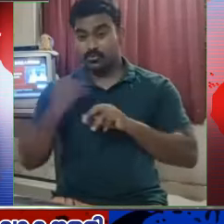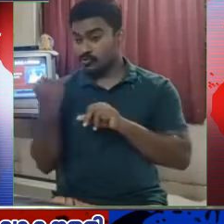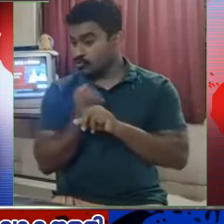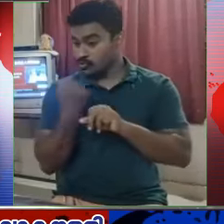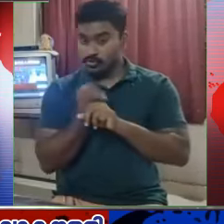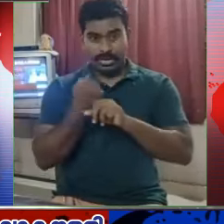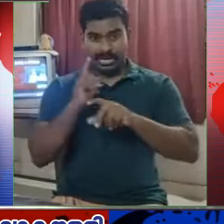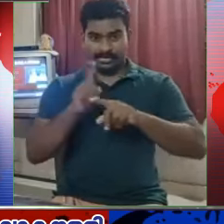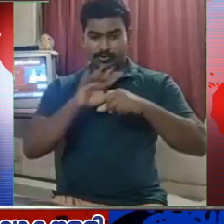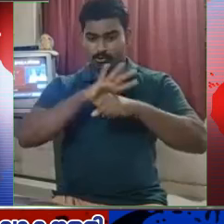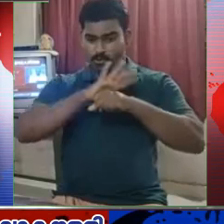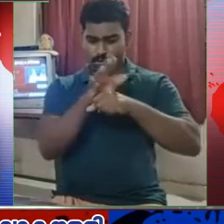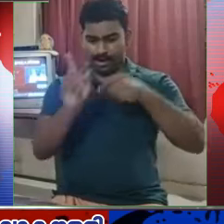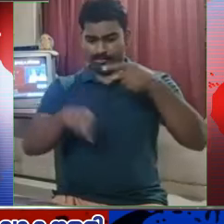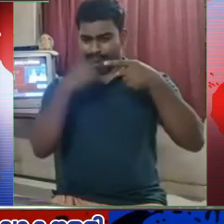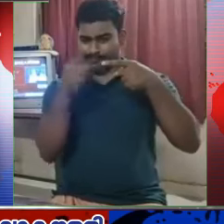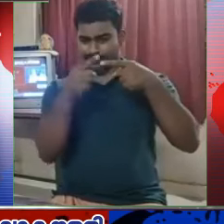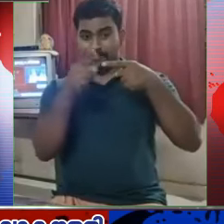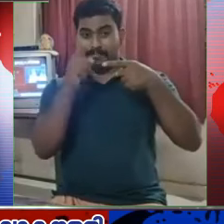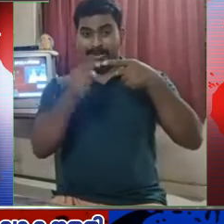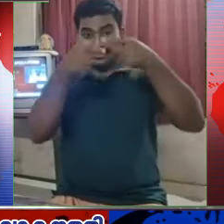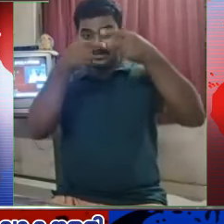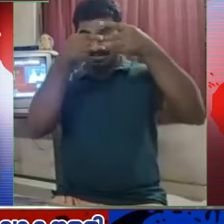17 കേസുകൾ കണ്ടെത്തി.